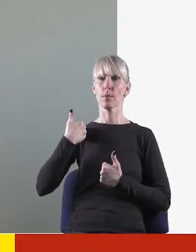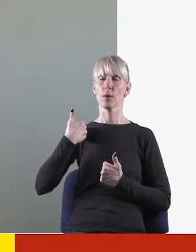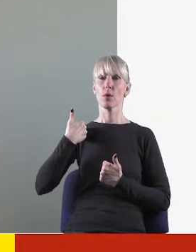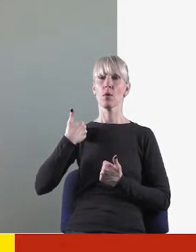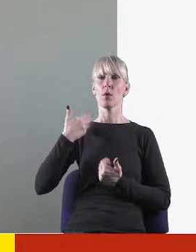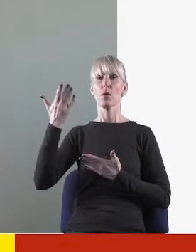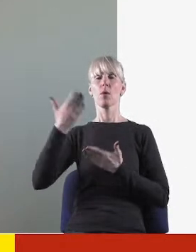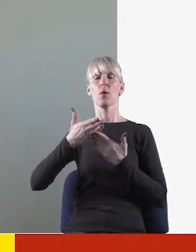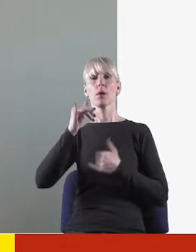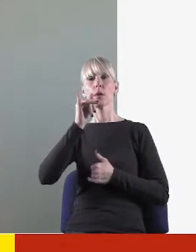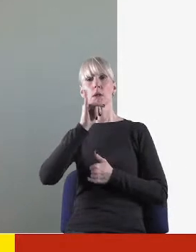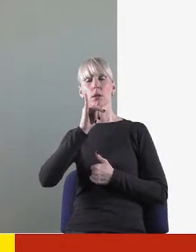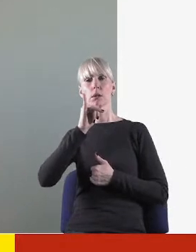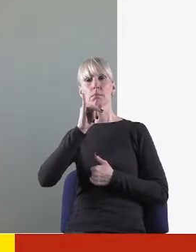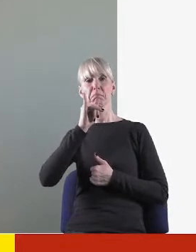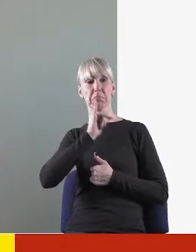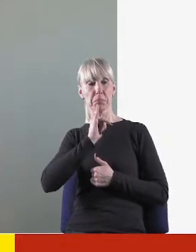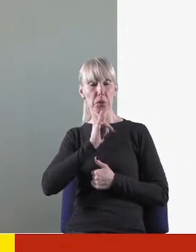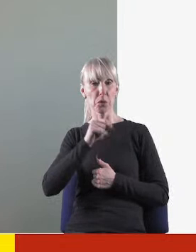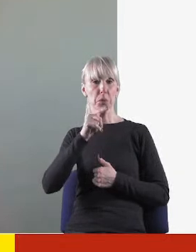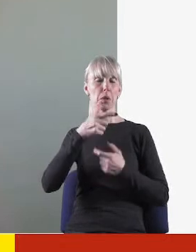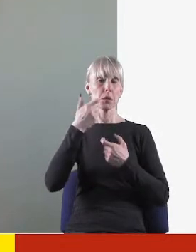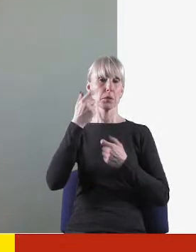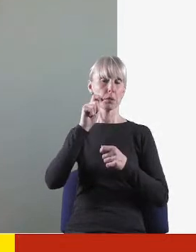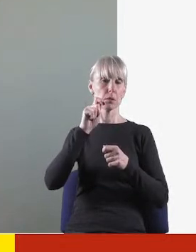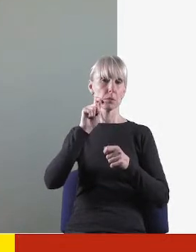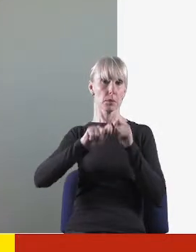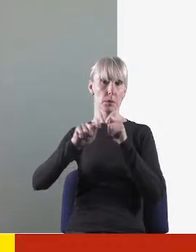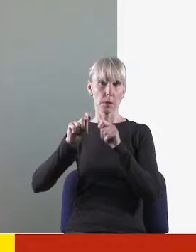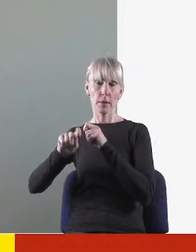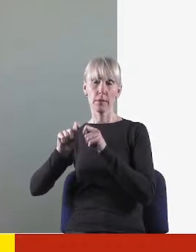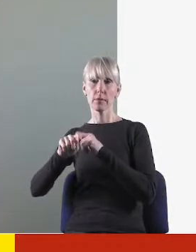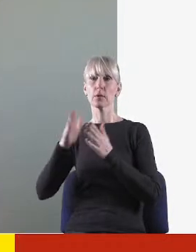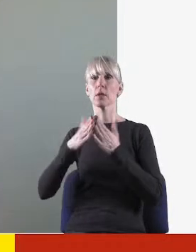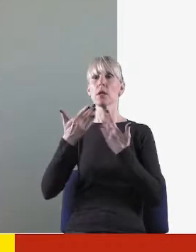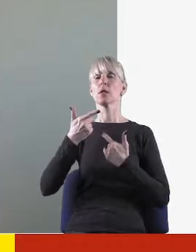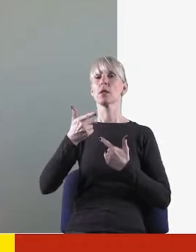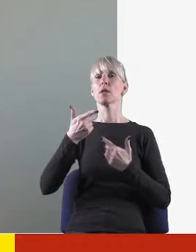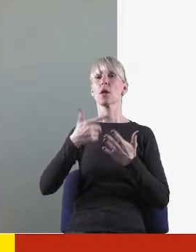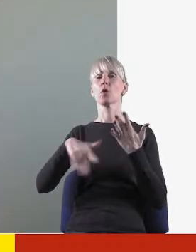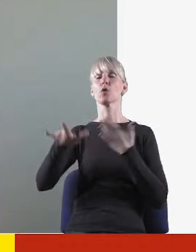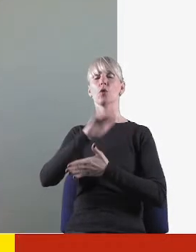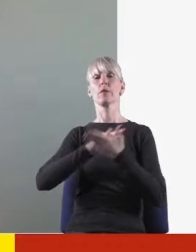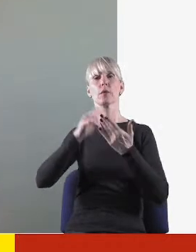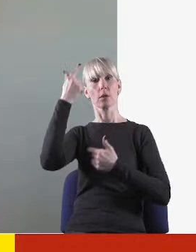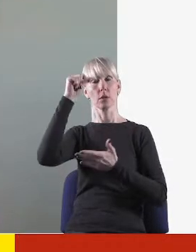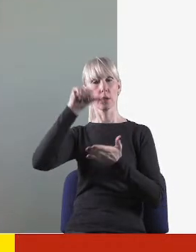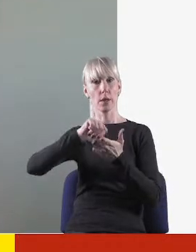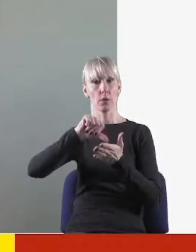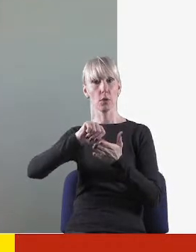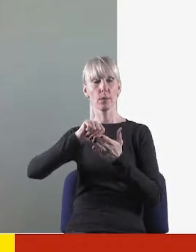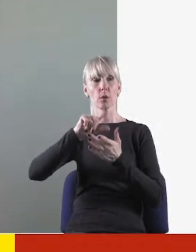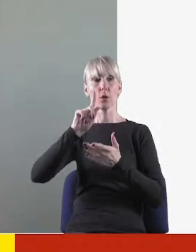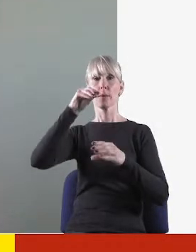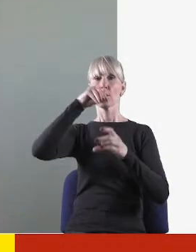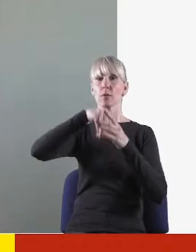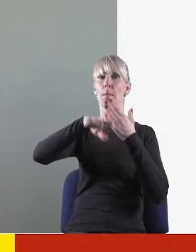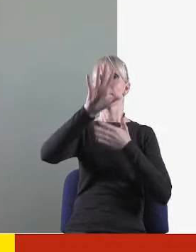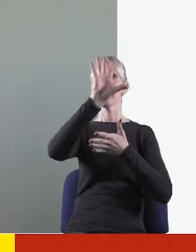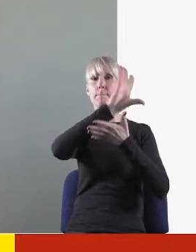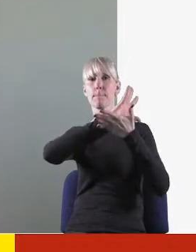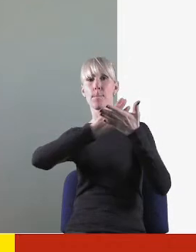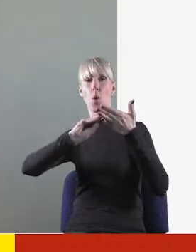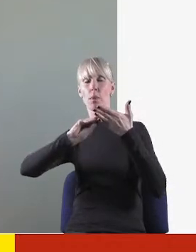przetestowanie funkcjonowania środowiskowego centrum w takim modelu, który